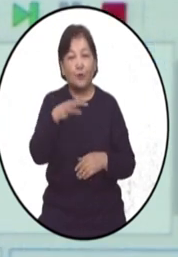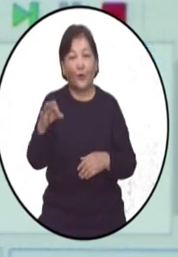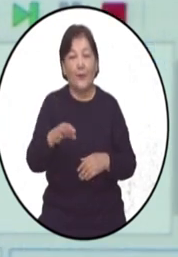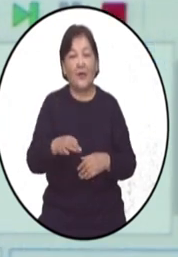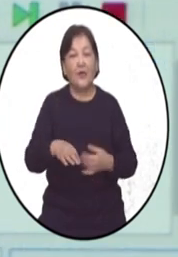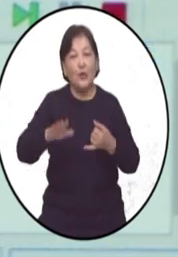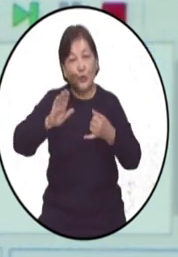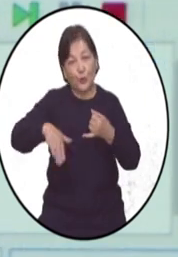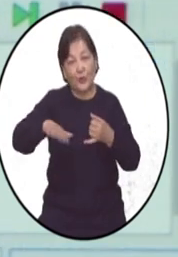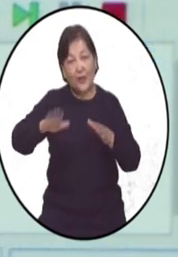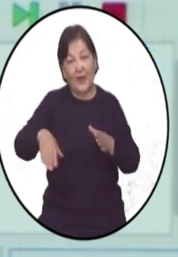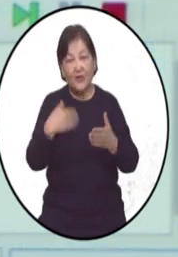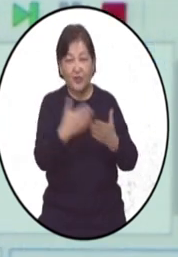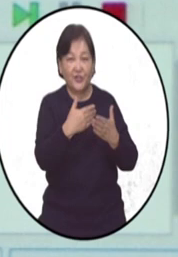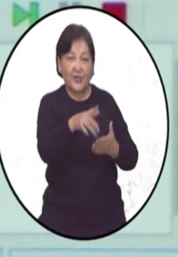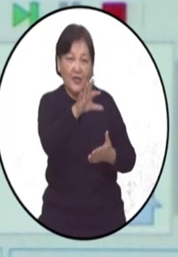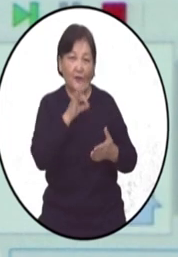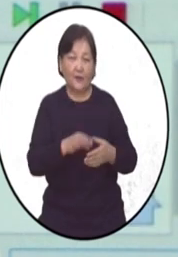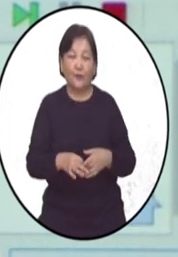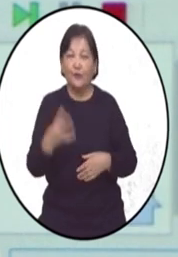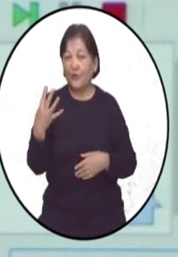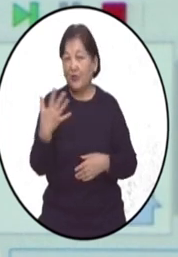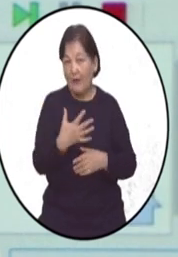сүүлдээ байх аргагүй нэг жишээ хийж үзүүлье. За 45